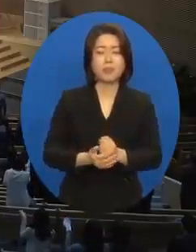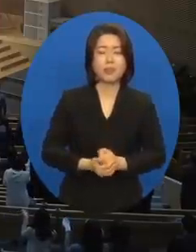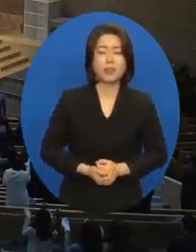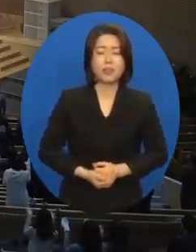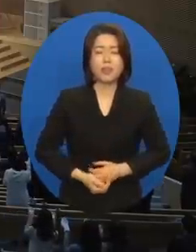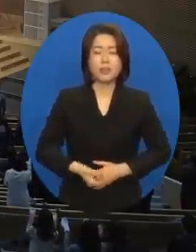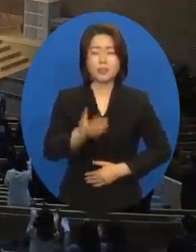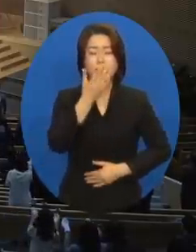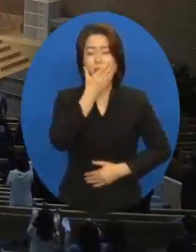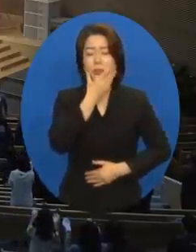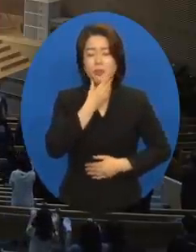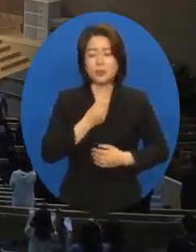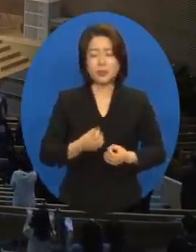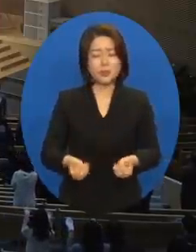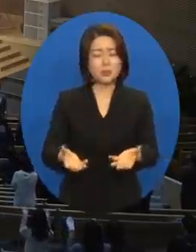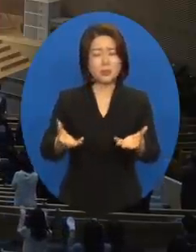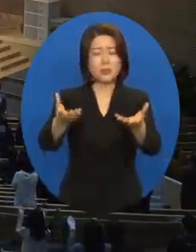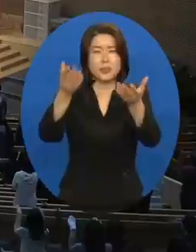woo